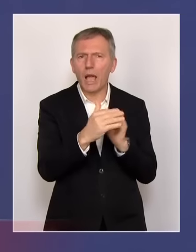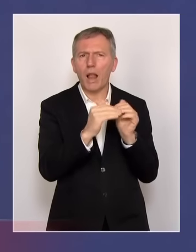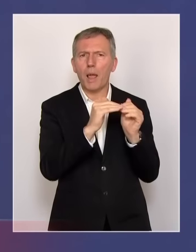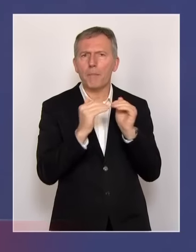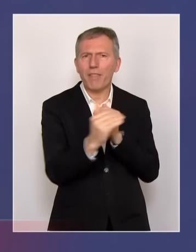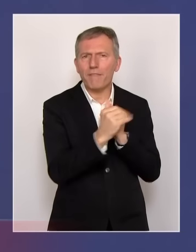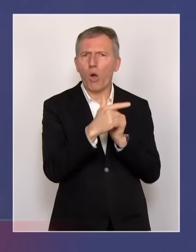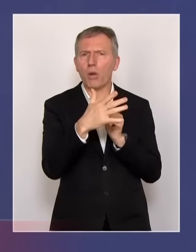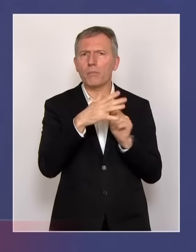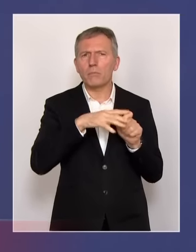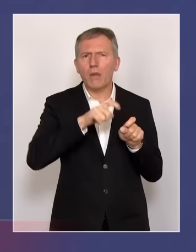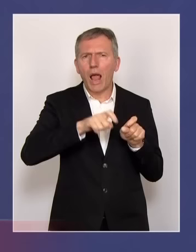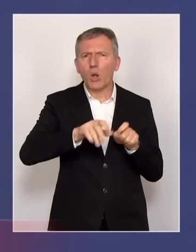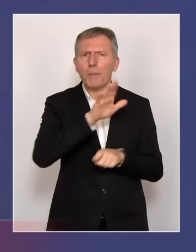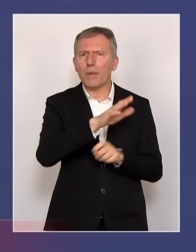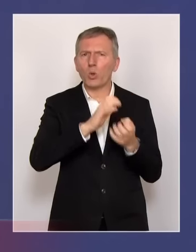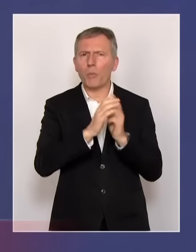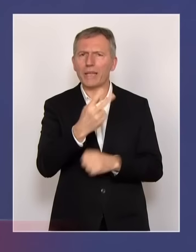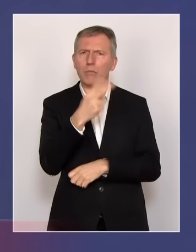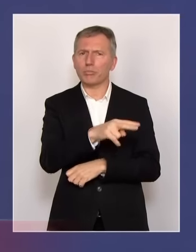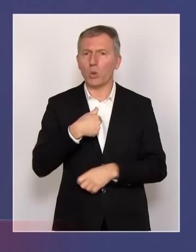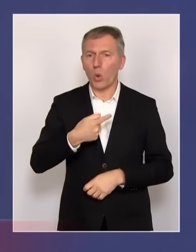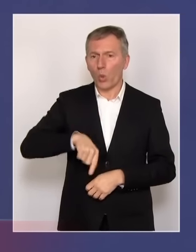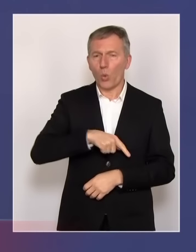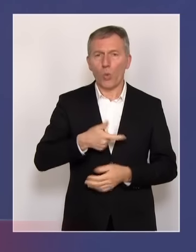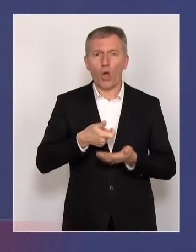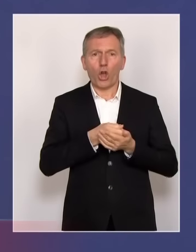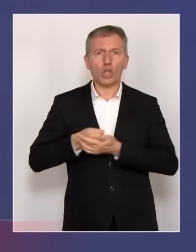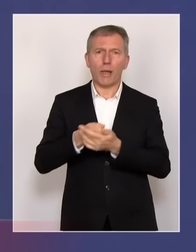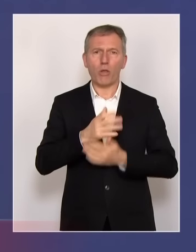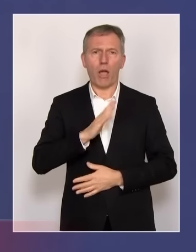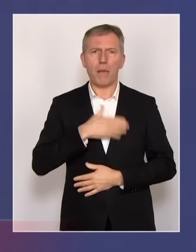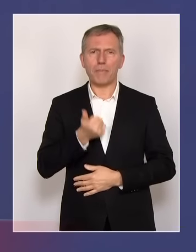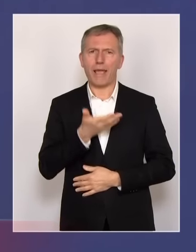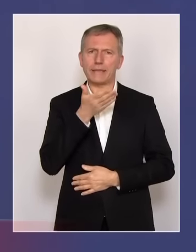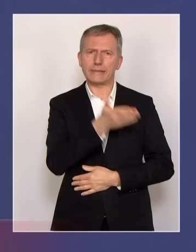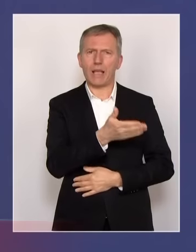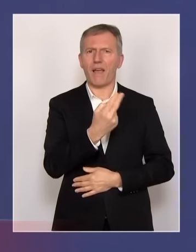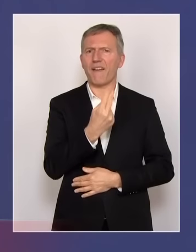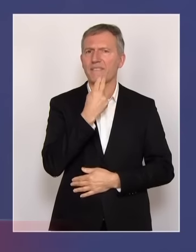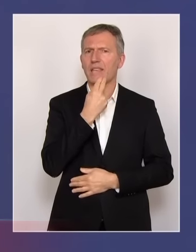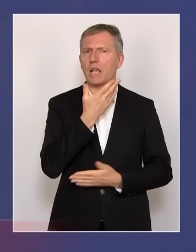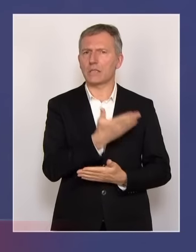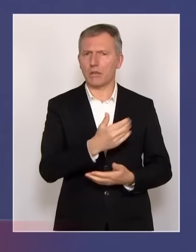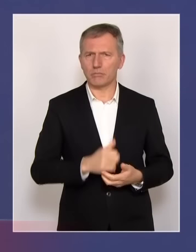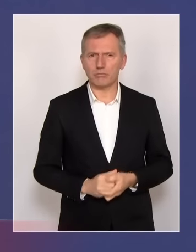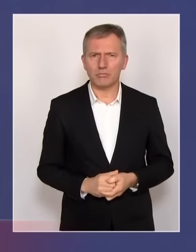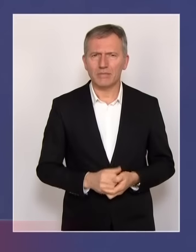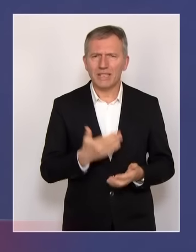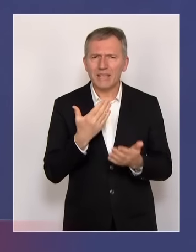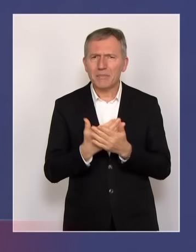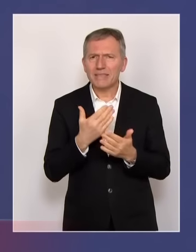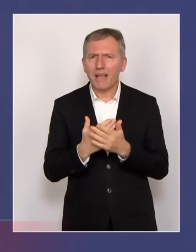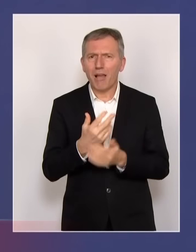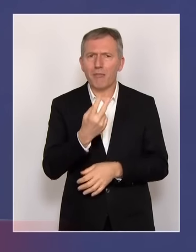algorithmes ça semble très compliqué mais nous consommateurs on aime bien ça semble efficace mais c'est un